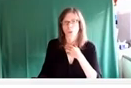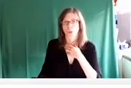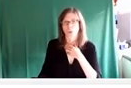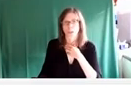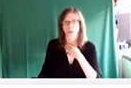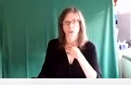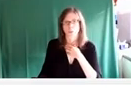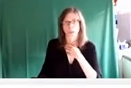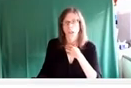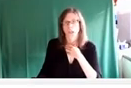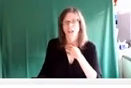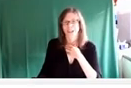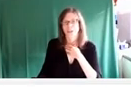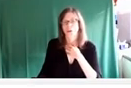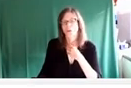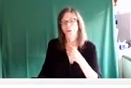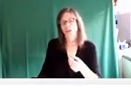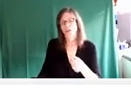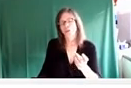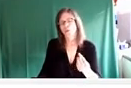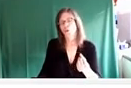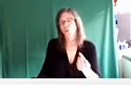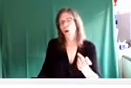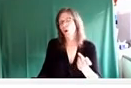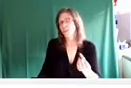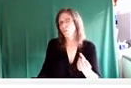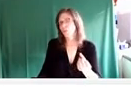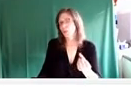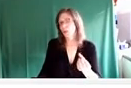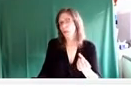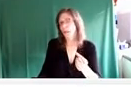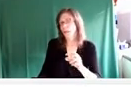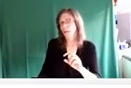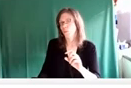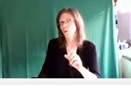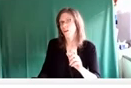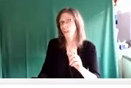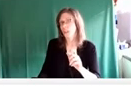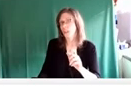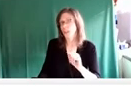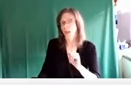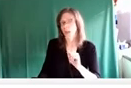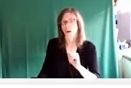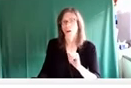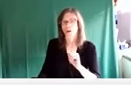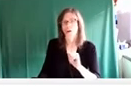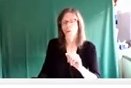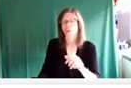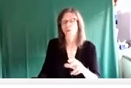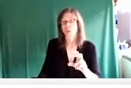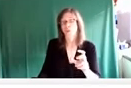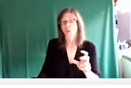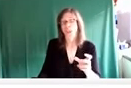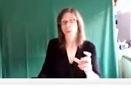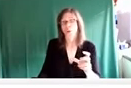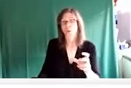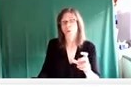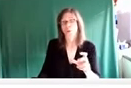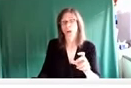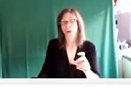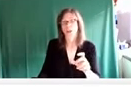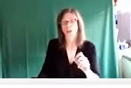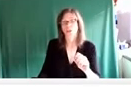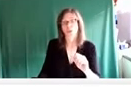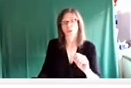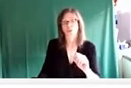pour la documentation. Il y a la notion de provenance en anglais, provenance, pour s'assurer qu'on a,